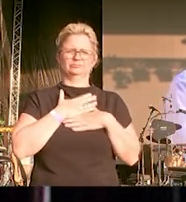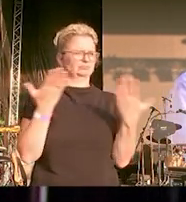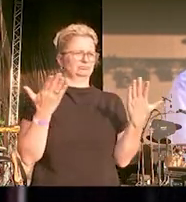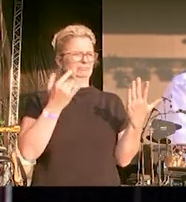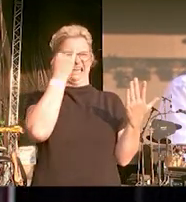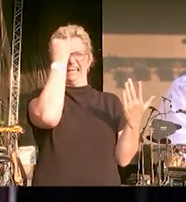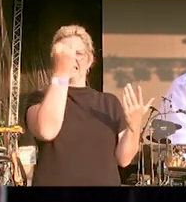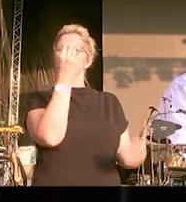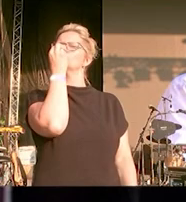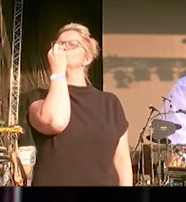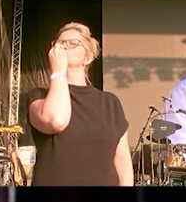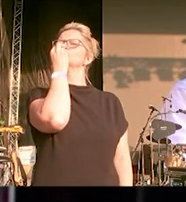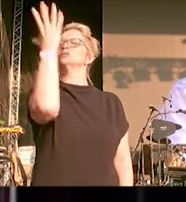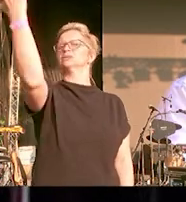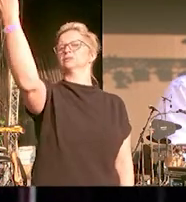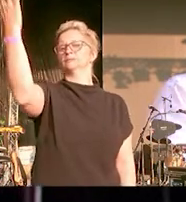großartige Idee.